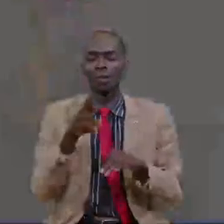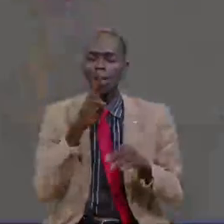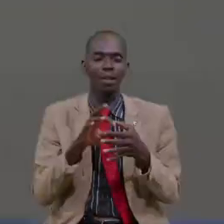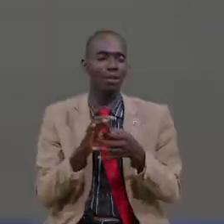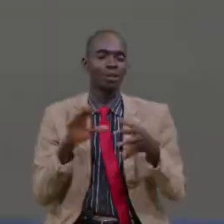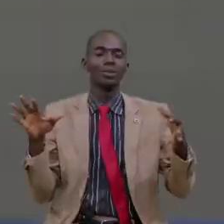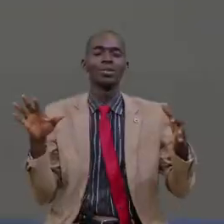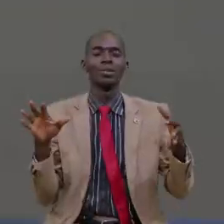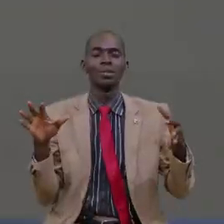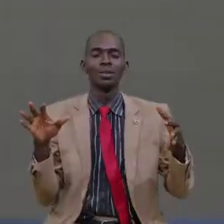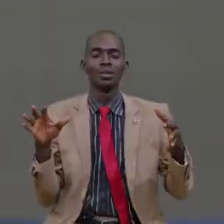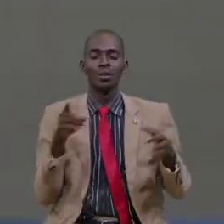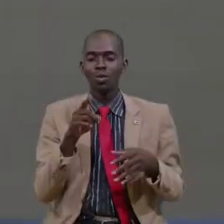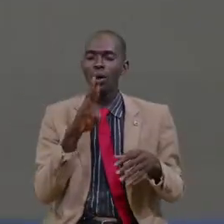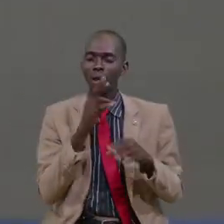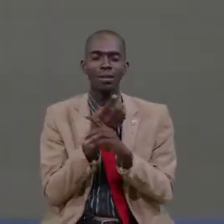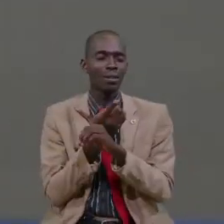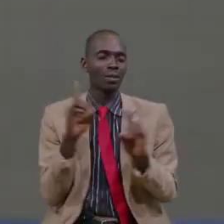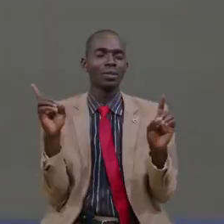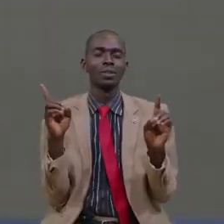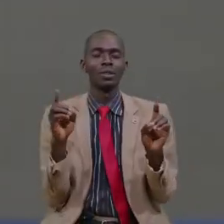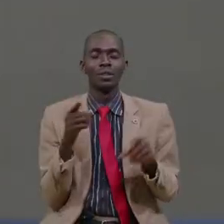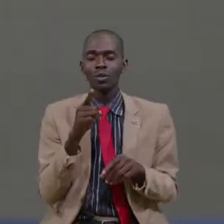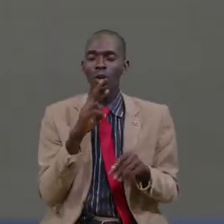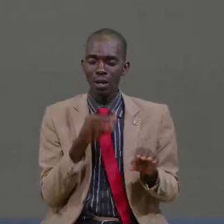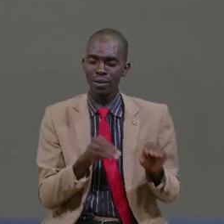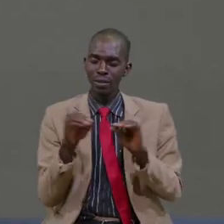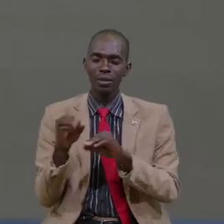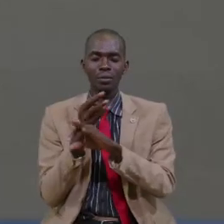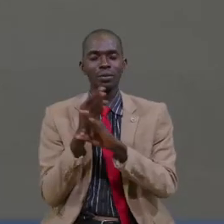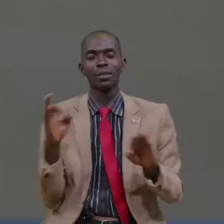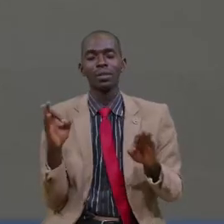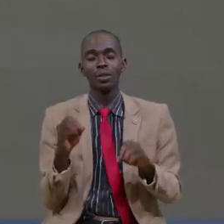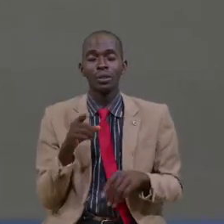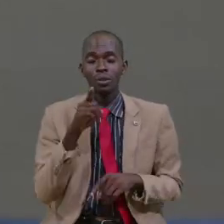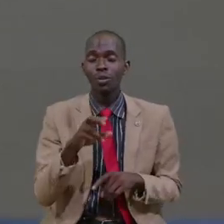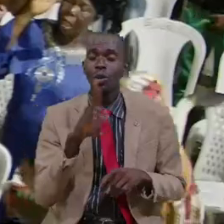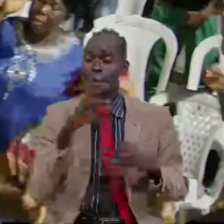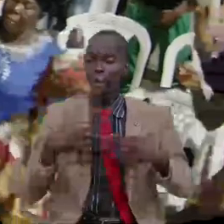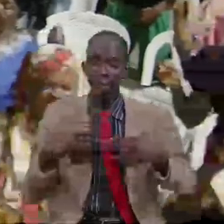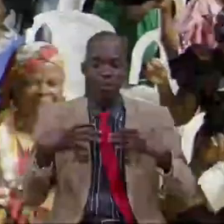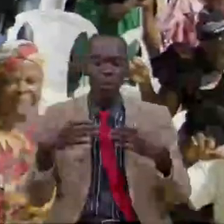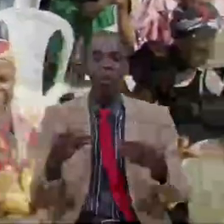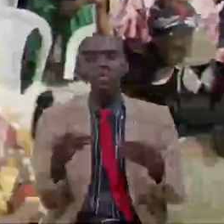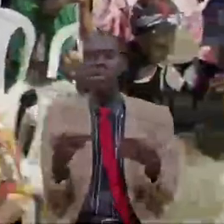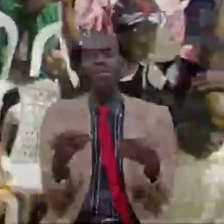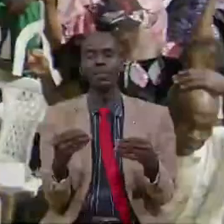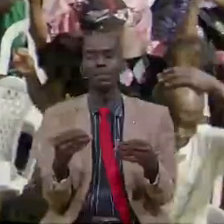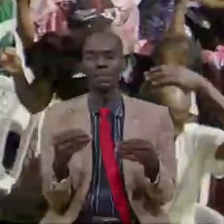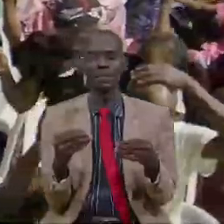Tu es délié, tu es délivré, tu es affranchi. Tu es guéri.